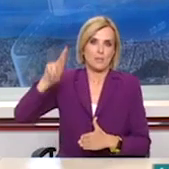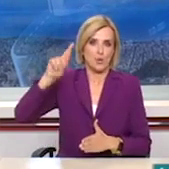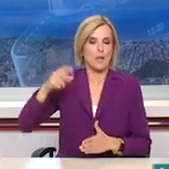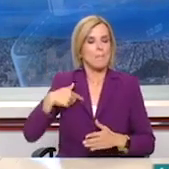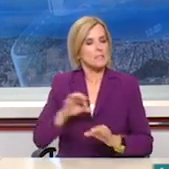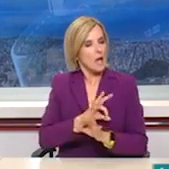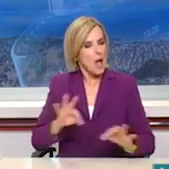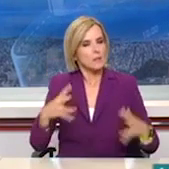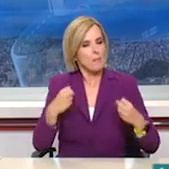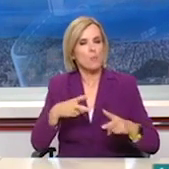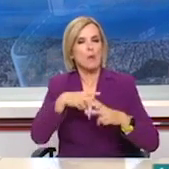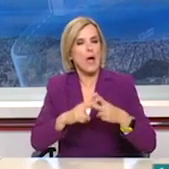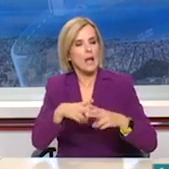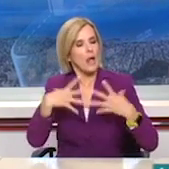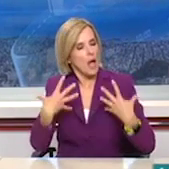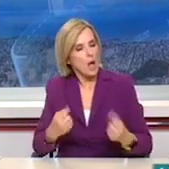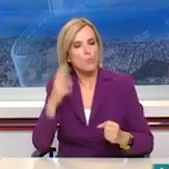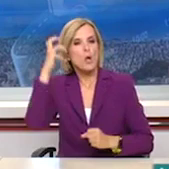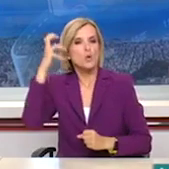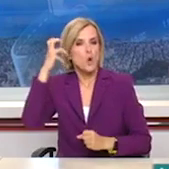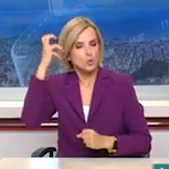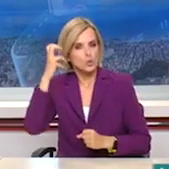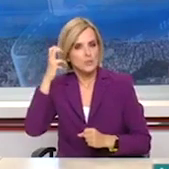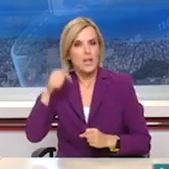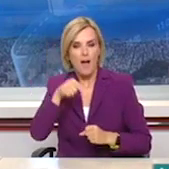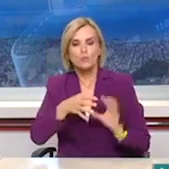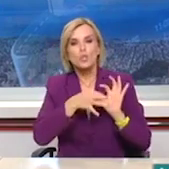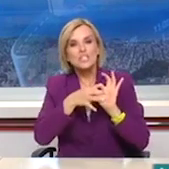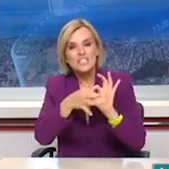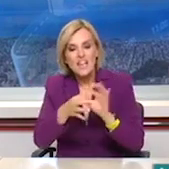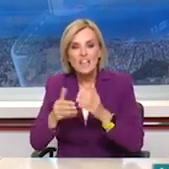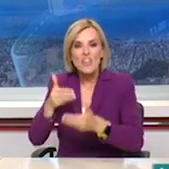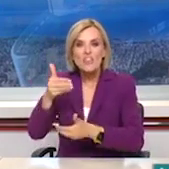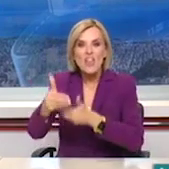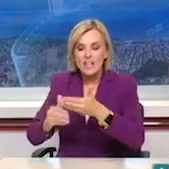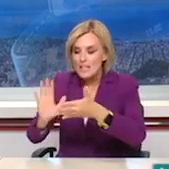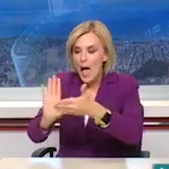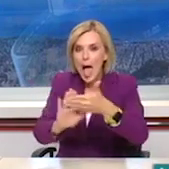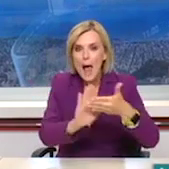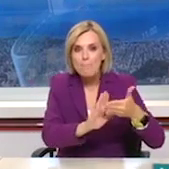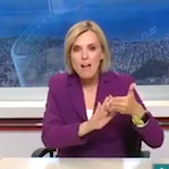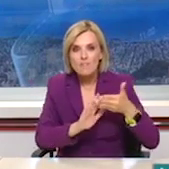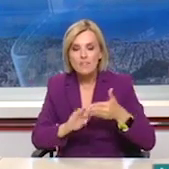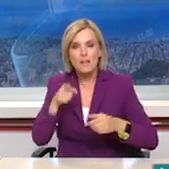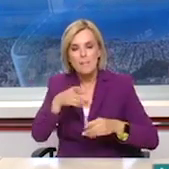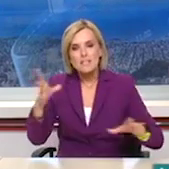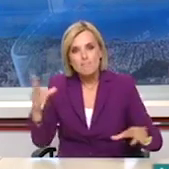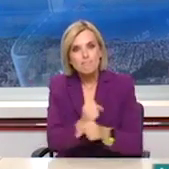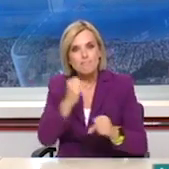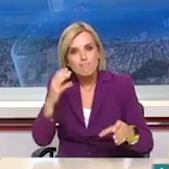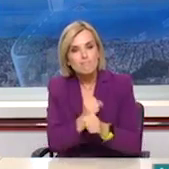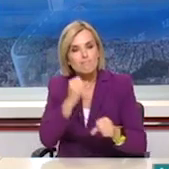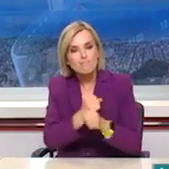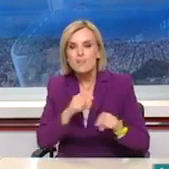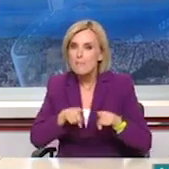τα αντιμετωπίσουμε τώρα. Και θεωρώ ότι είναι πάρα πολύ σημαντικό να συνεχίσει αυτή η διαδικασία ιχνηλάτησης των επαφών που κάναμε επιτυχημένα όλο αυτόν τον καιρό με τη βοήθεια